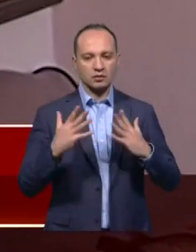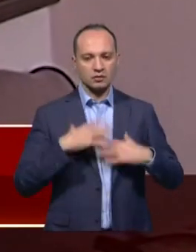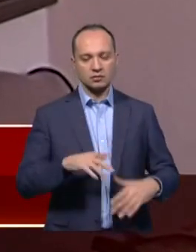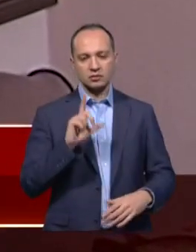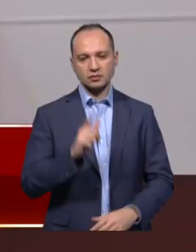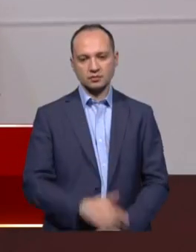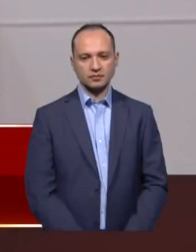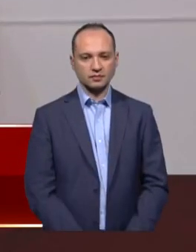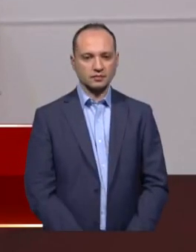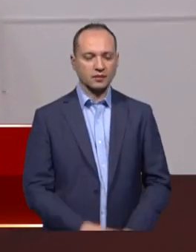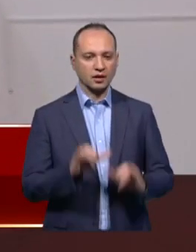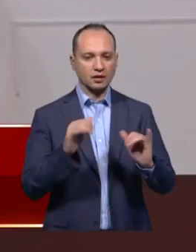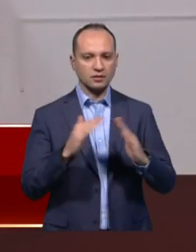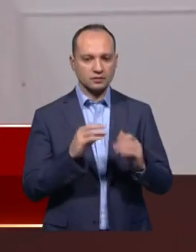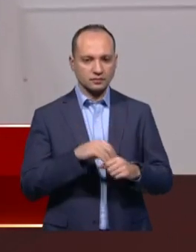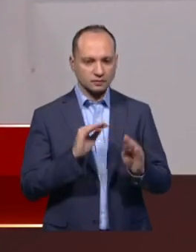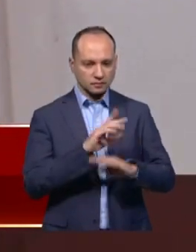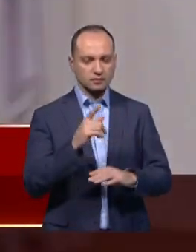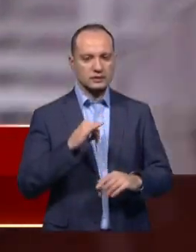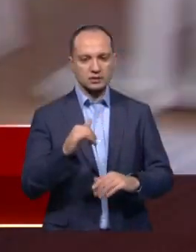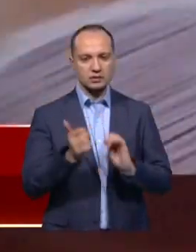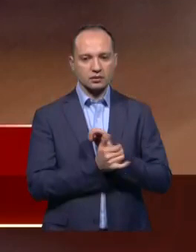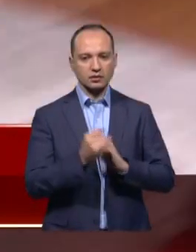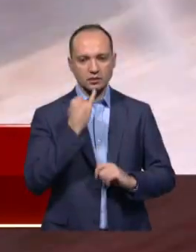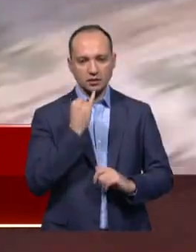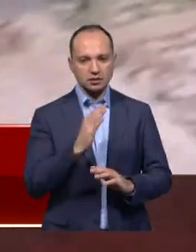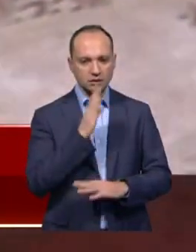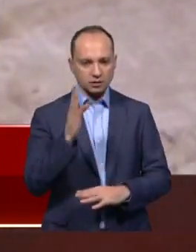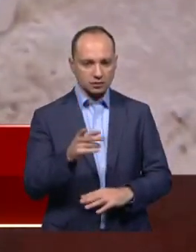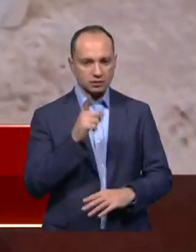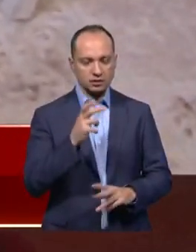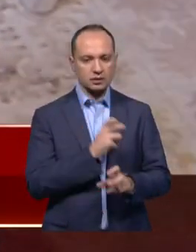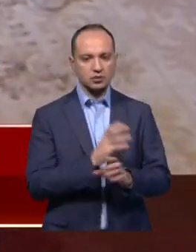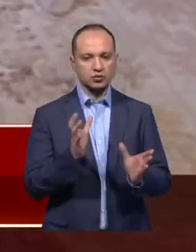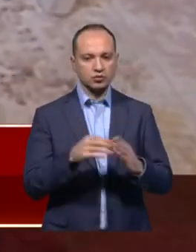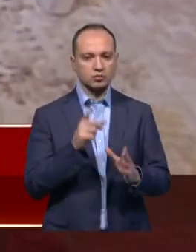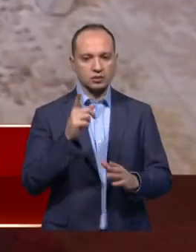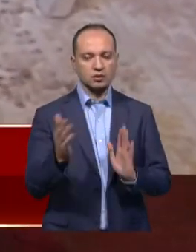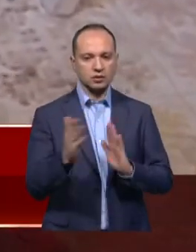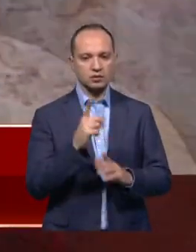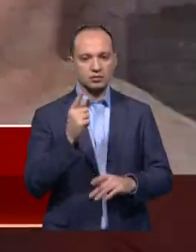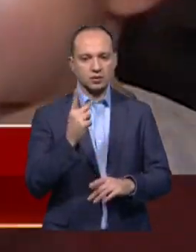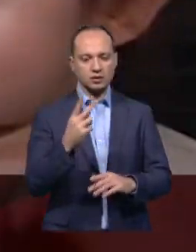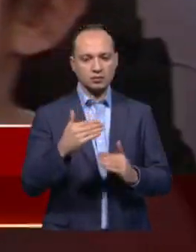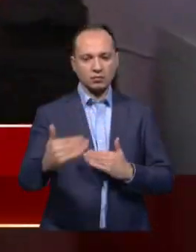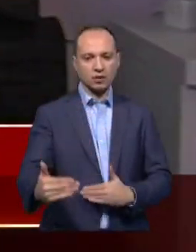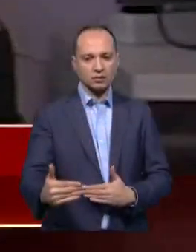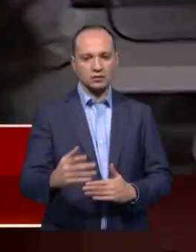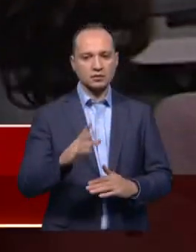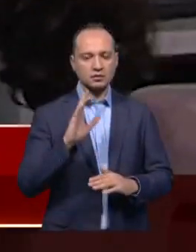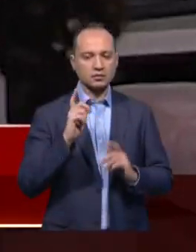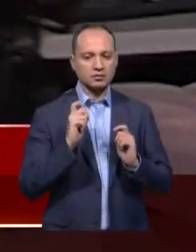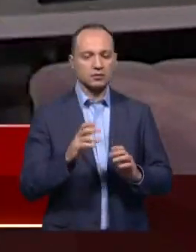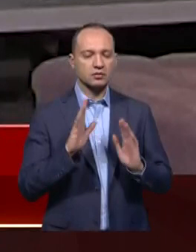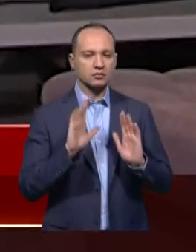giymemize önemli aynı evin içinde yaşayanlar ya da yakın aile ziyaretlerine gidenler seris grubundakilere karşı bir ki metre arasındaki